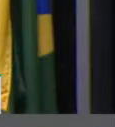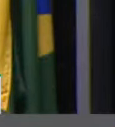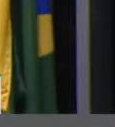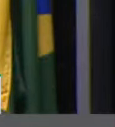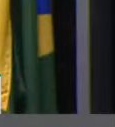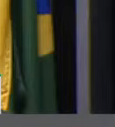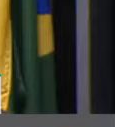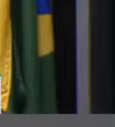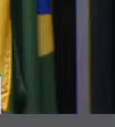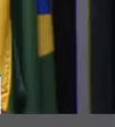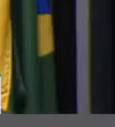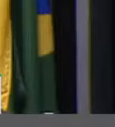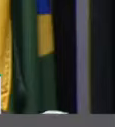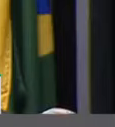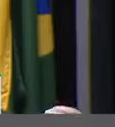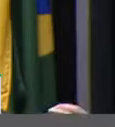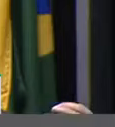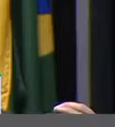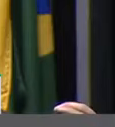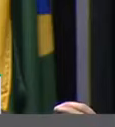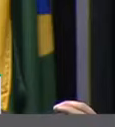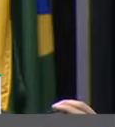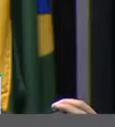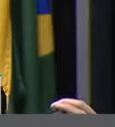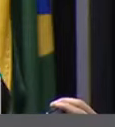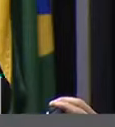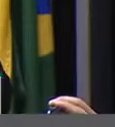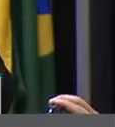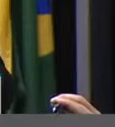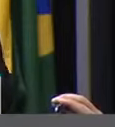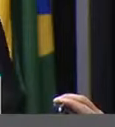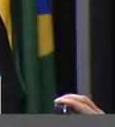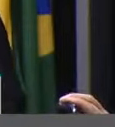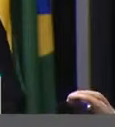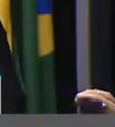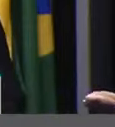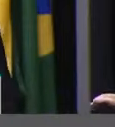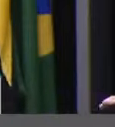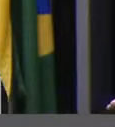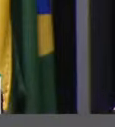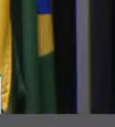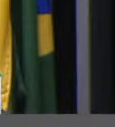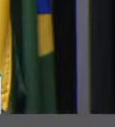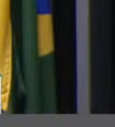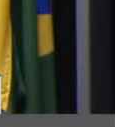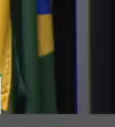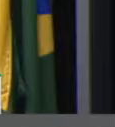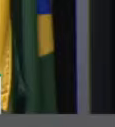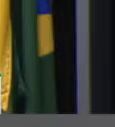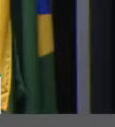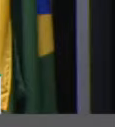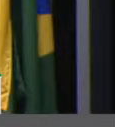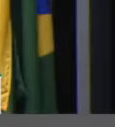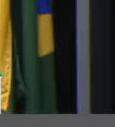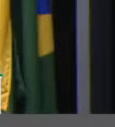vie. Il me l'a dit, la jouer pour la vie.